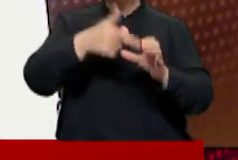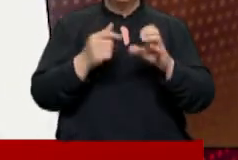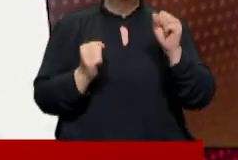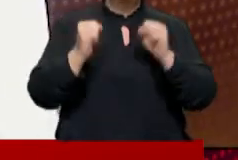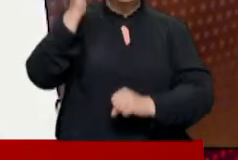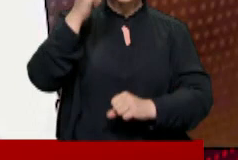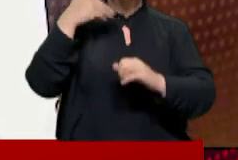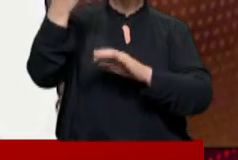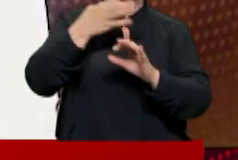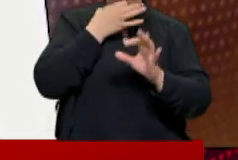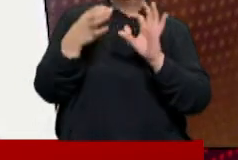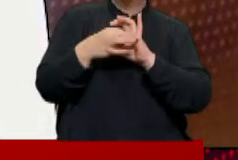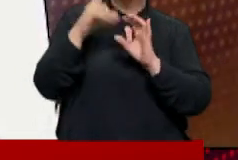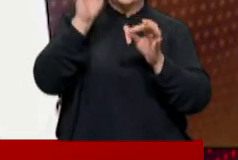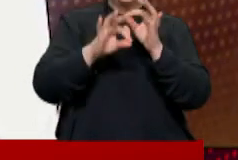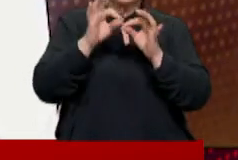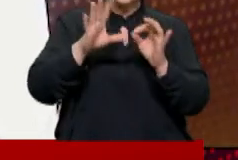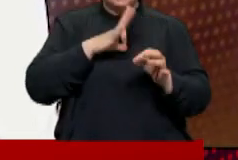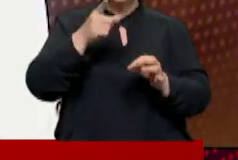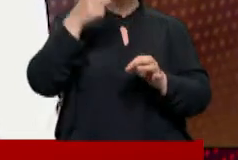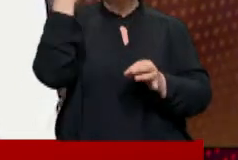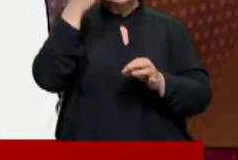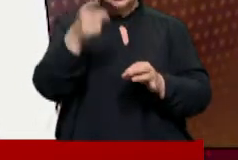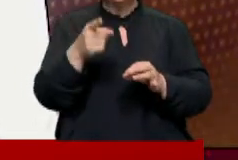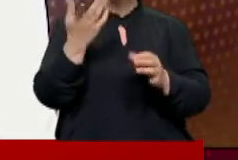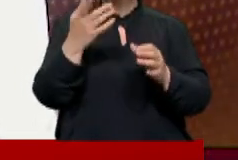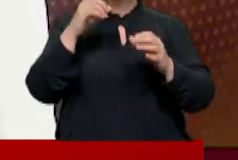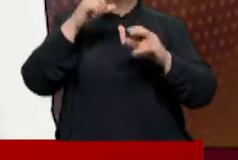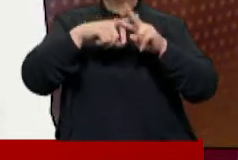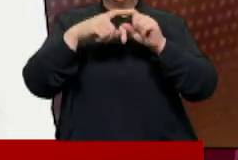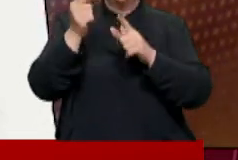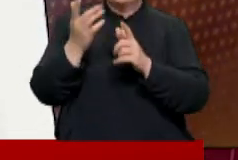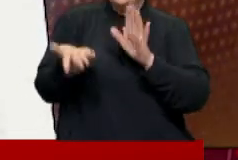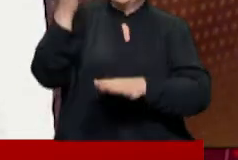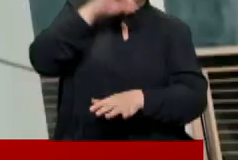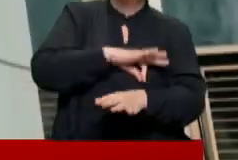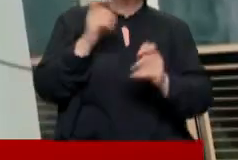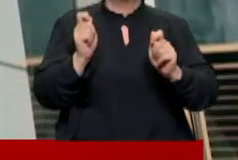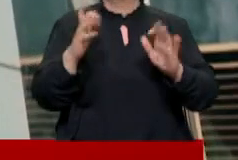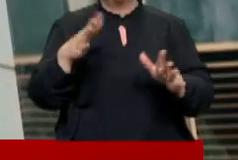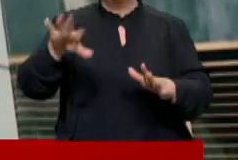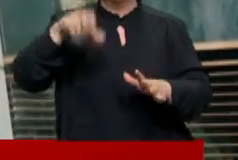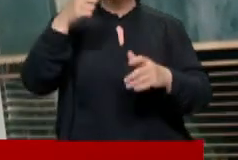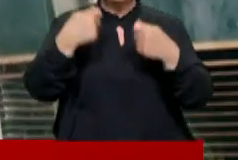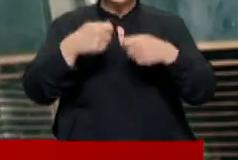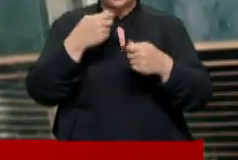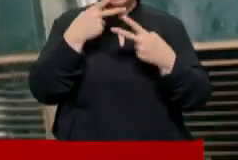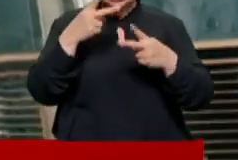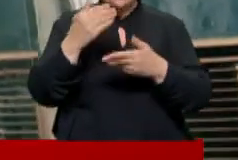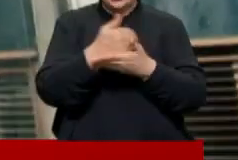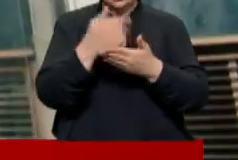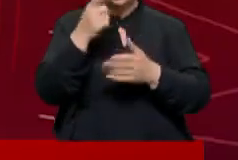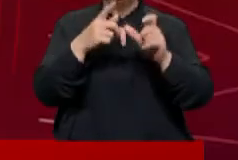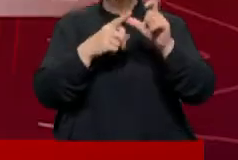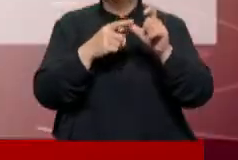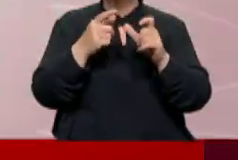yüksek ve dışa bağımlı bir ekonominiz var. Bu yüzden dolayı da cari fazla elde edemiyor. Merkez Bankası'nın açıkladığı verilere göre Şubat